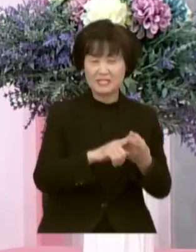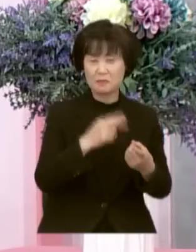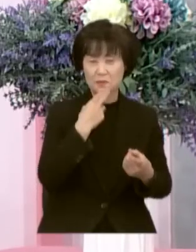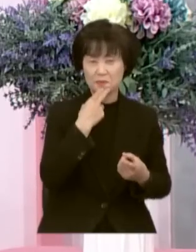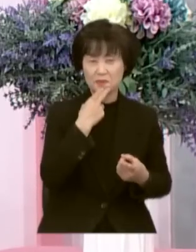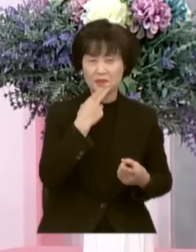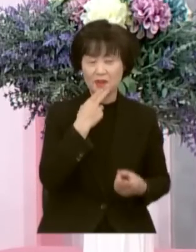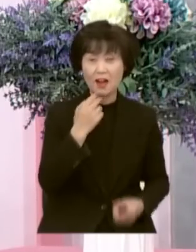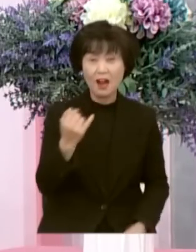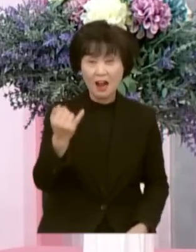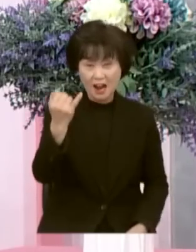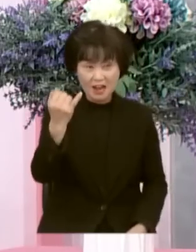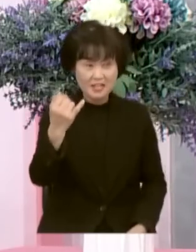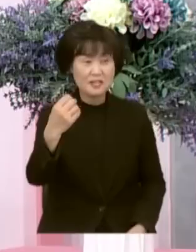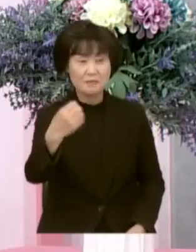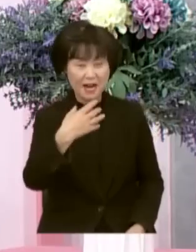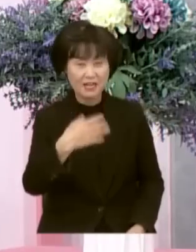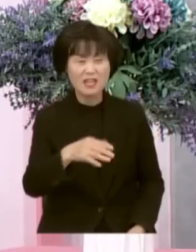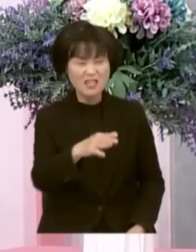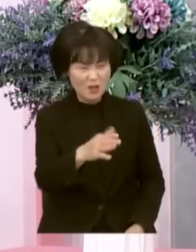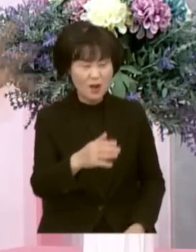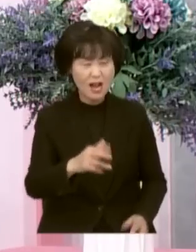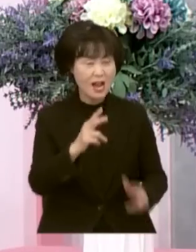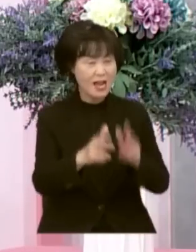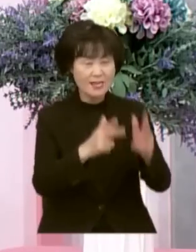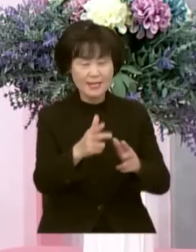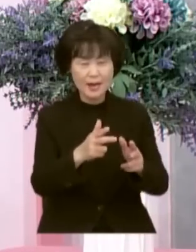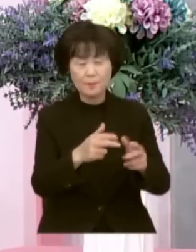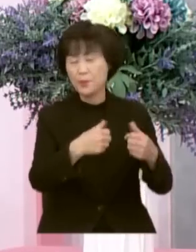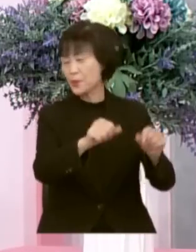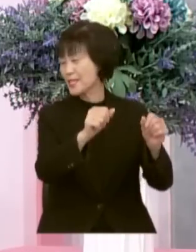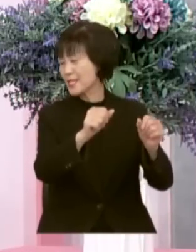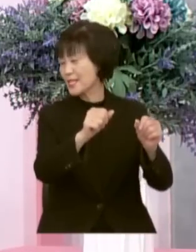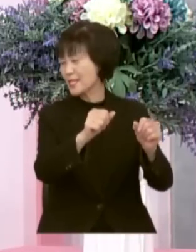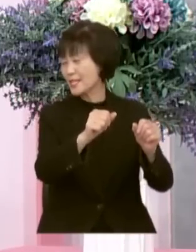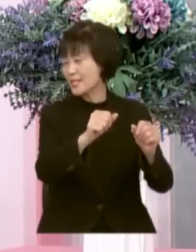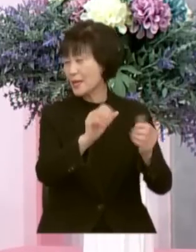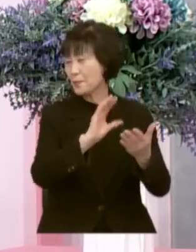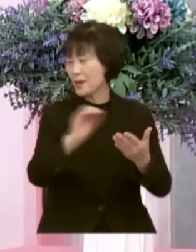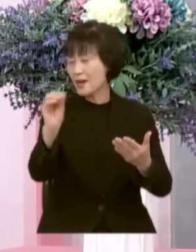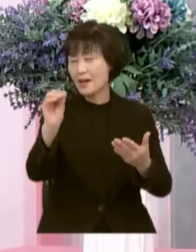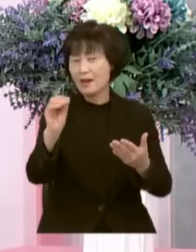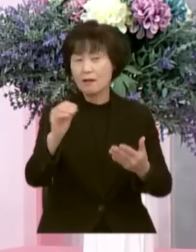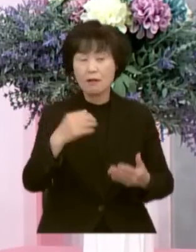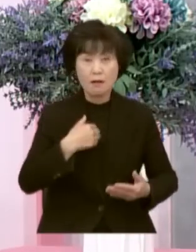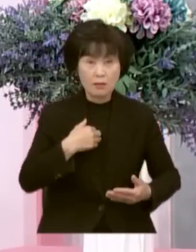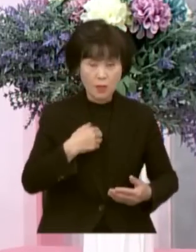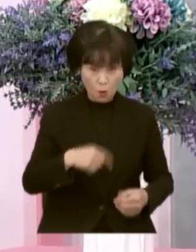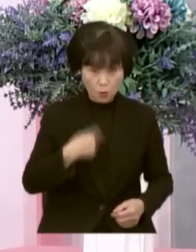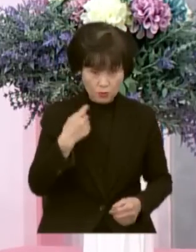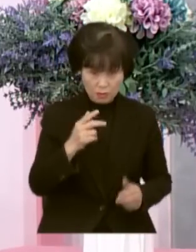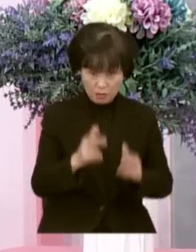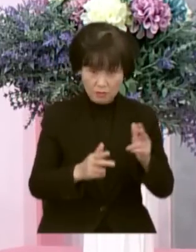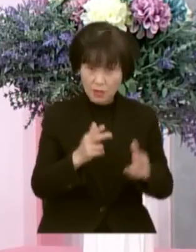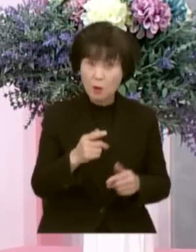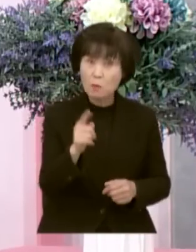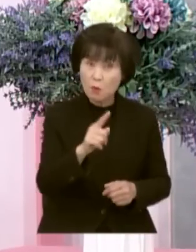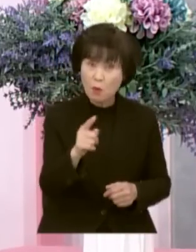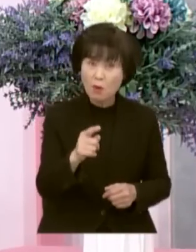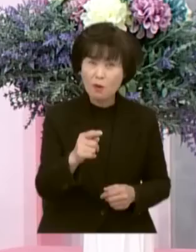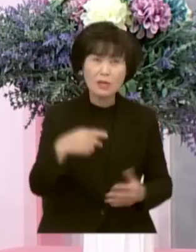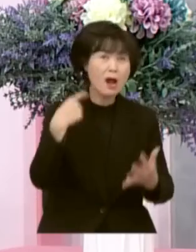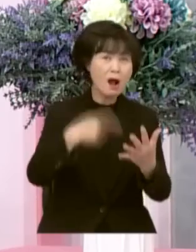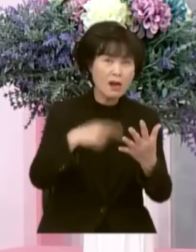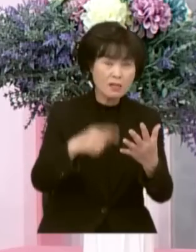언니가 이제 야 너랑 사업 안 해. 그러면서 이제 집어 던져주고 이제 갔단 말이에요. 제가 뭐 사업을 할 줄을 알아요. 그냥